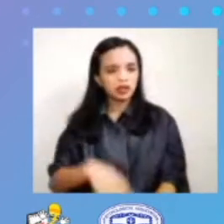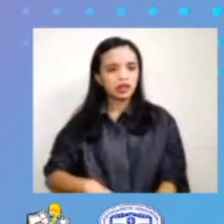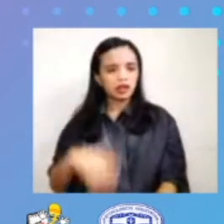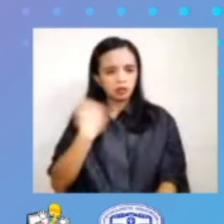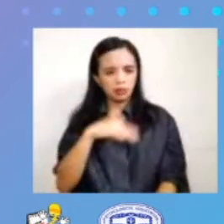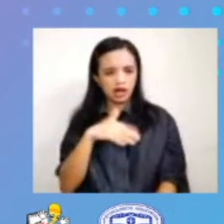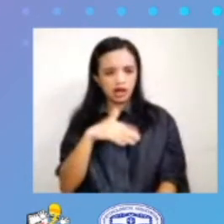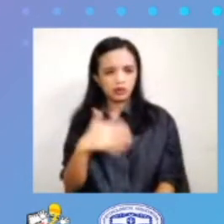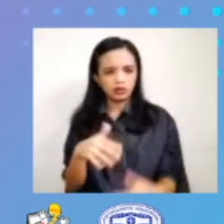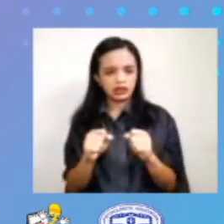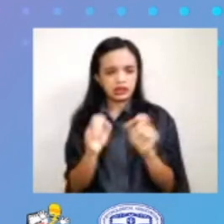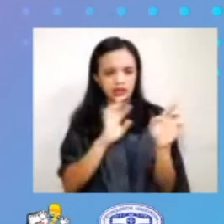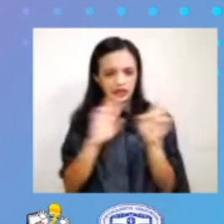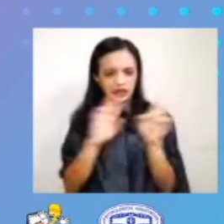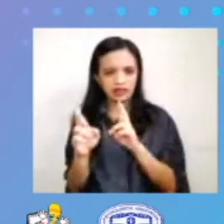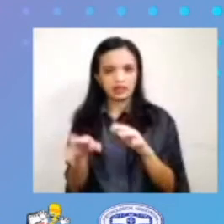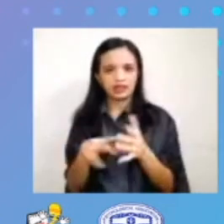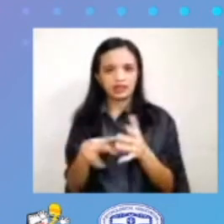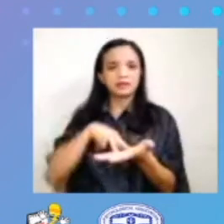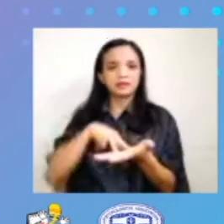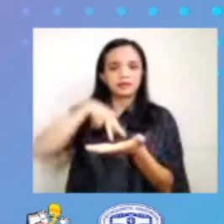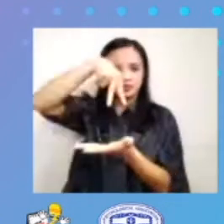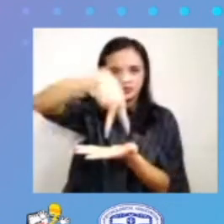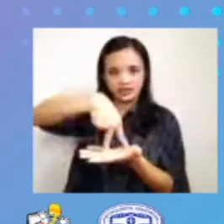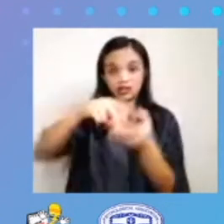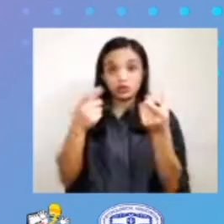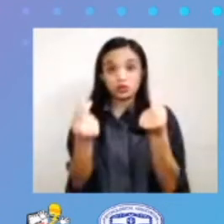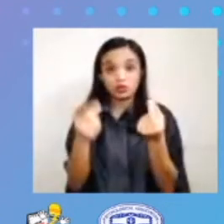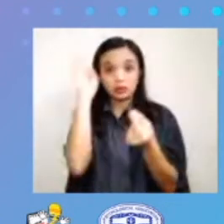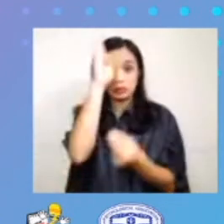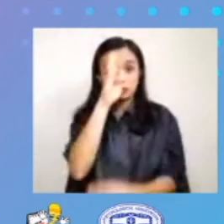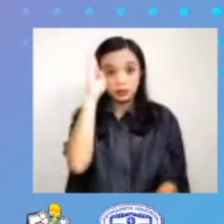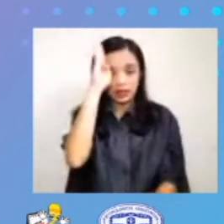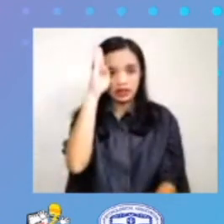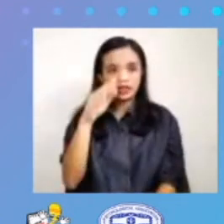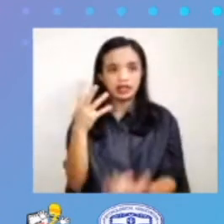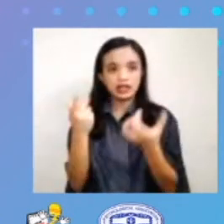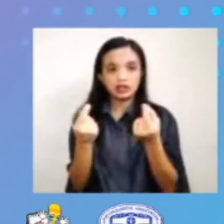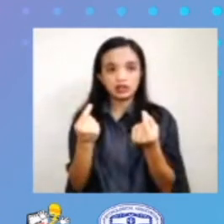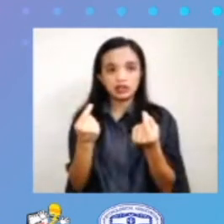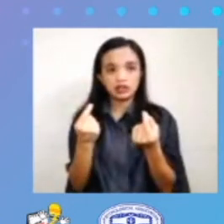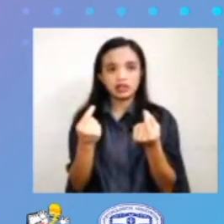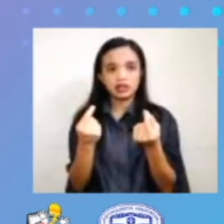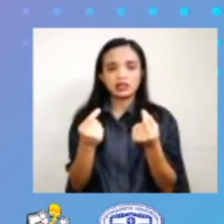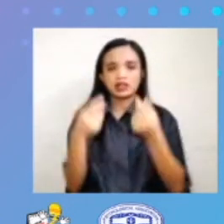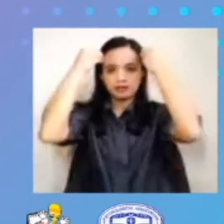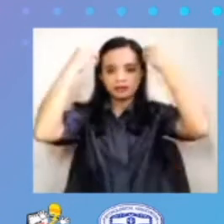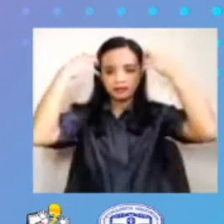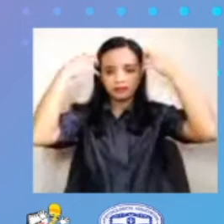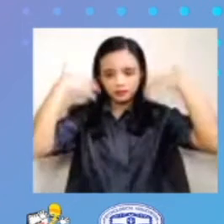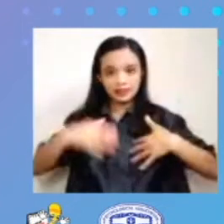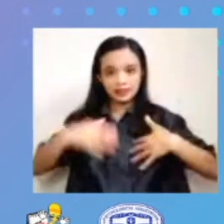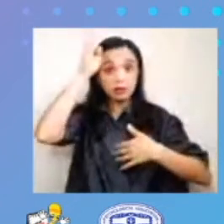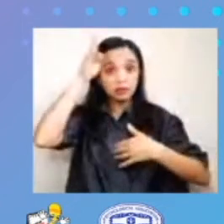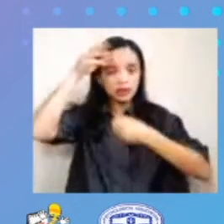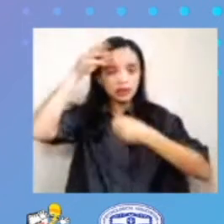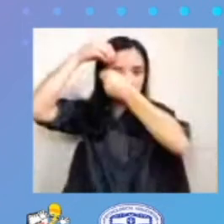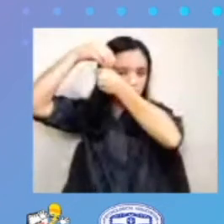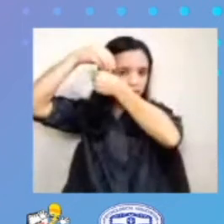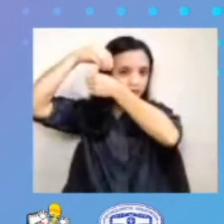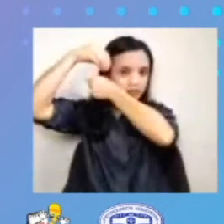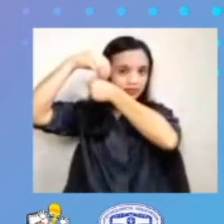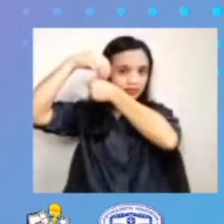there's like to secrete. Di ba? Kasi wala ka movement. So pag gumalaw ka ngayon, sabi ni brain,